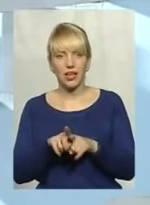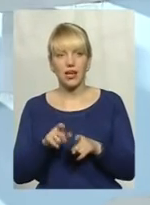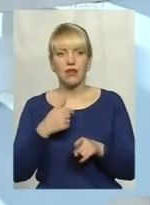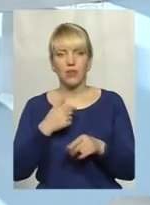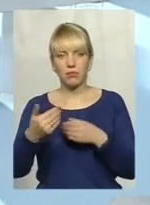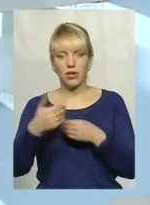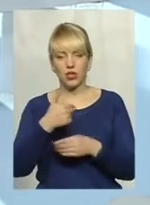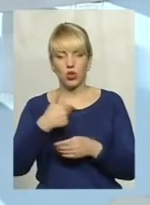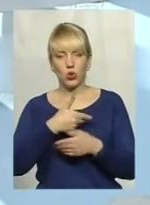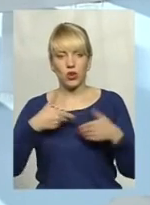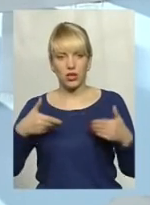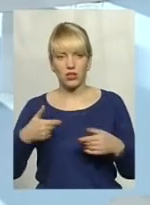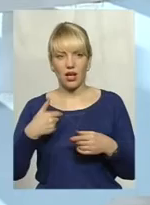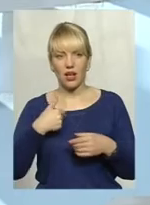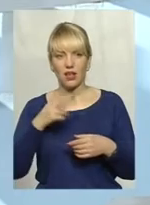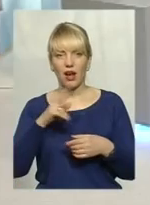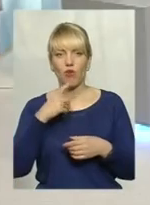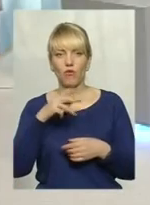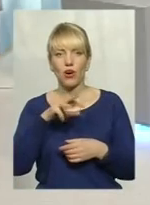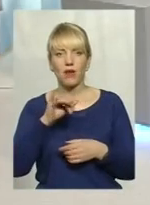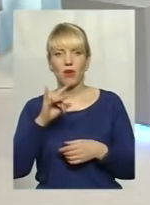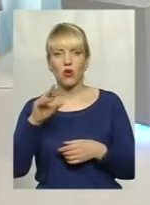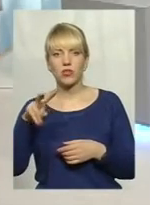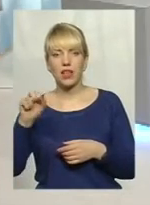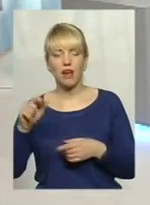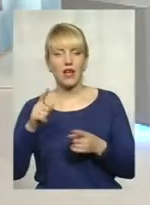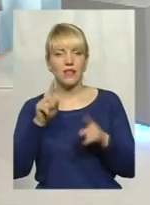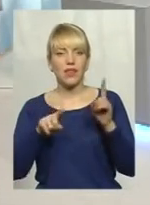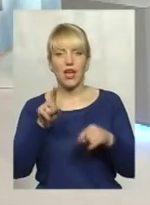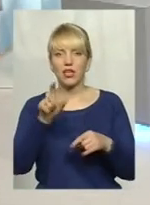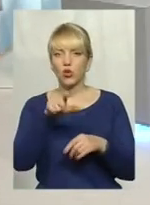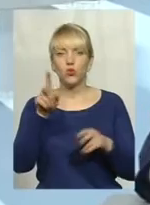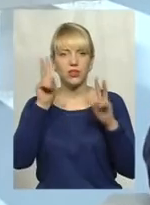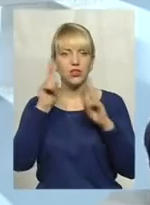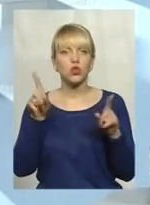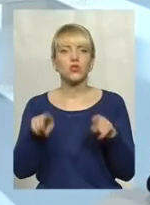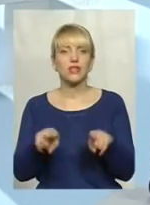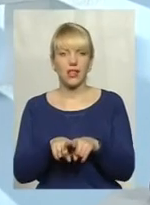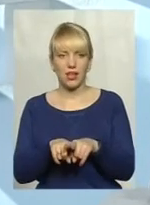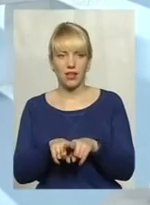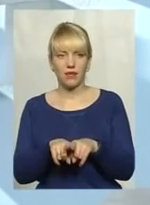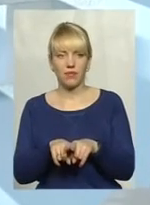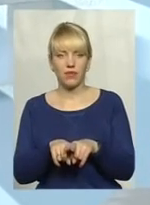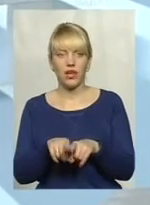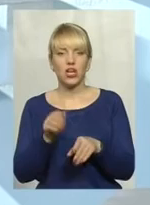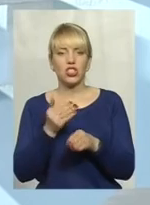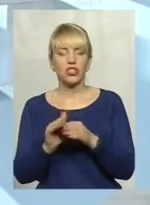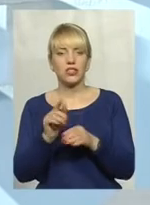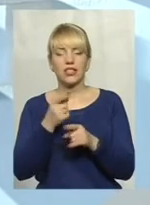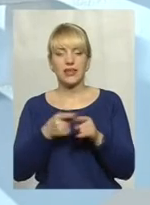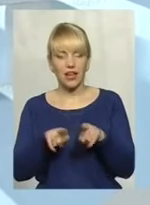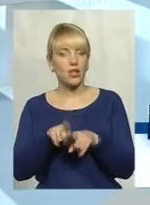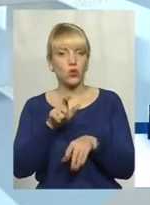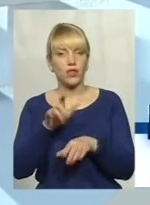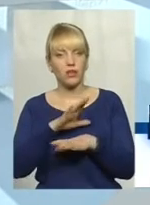нас. А насправді, як каже Мирослава, що деякі навіть не знають, що це таке, ну і сьогодні там частина з них не було. Тому ну,